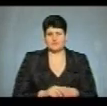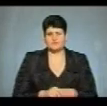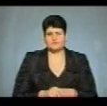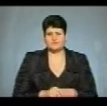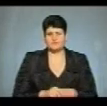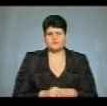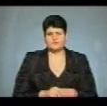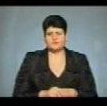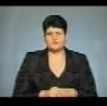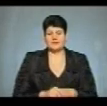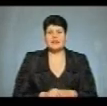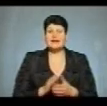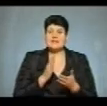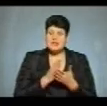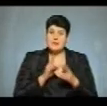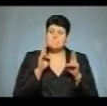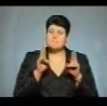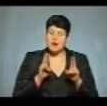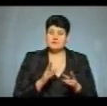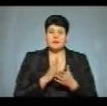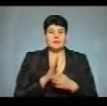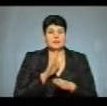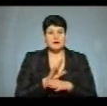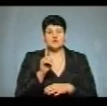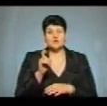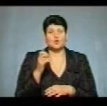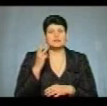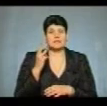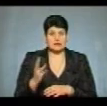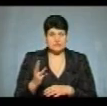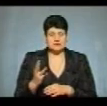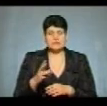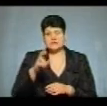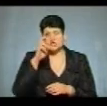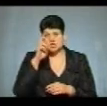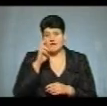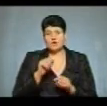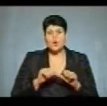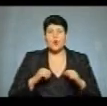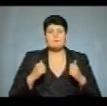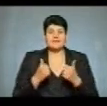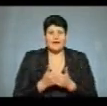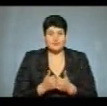Є правила, є наказ 103 Державного комітету